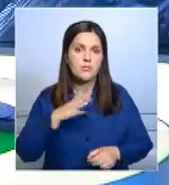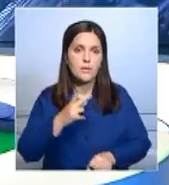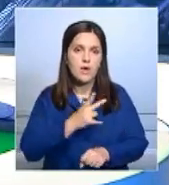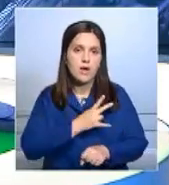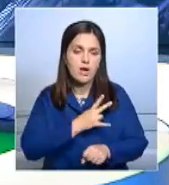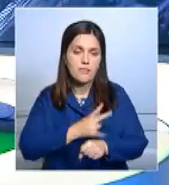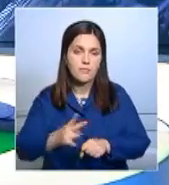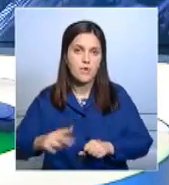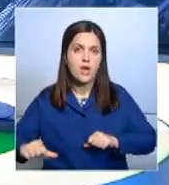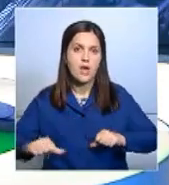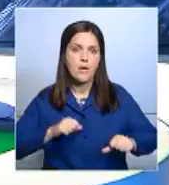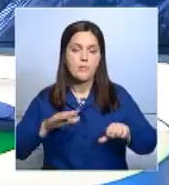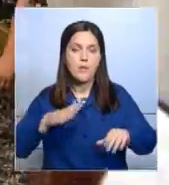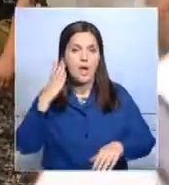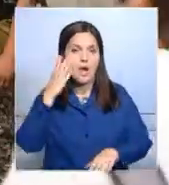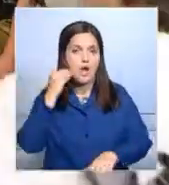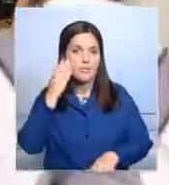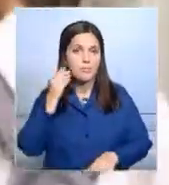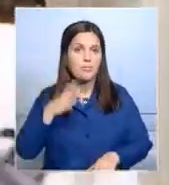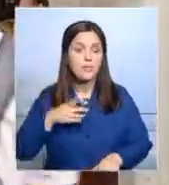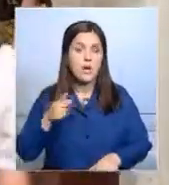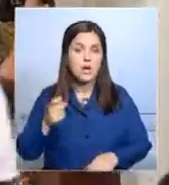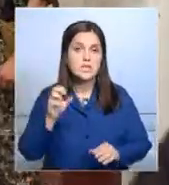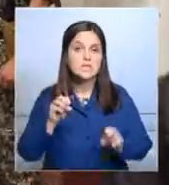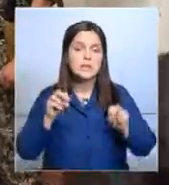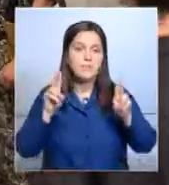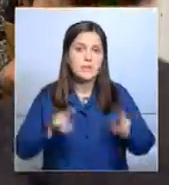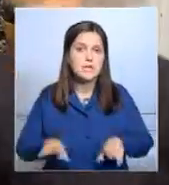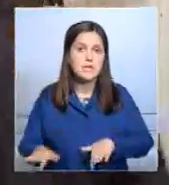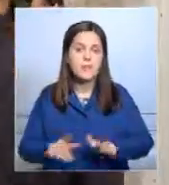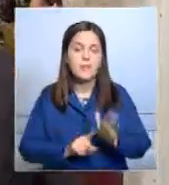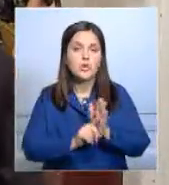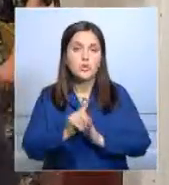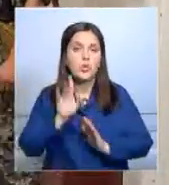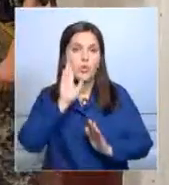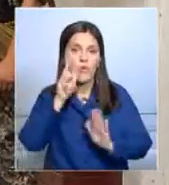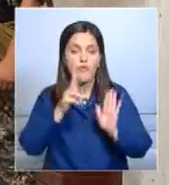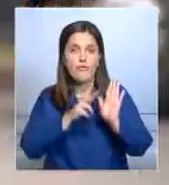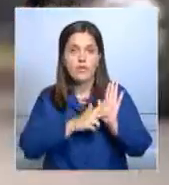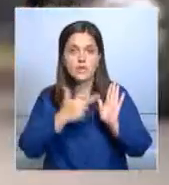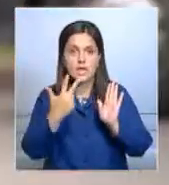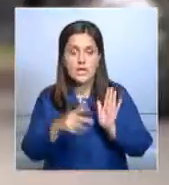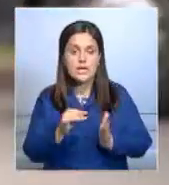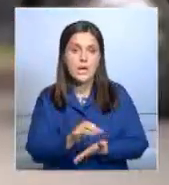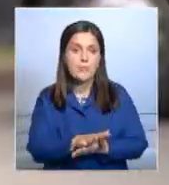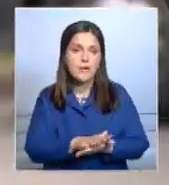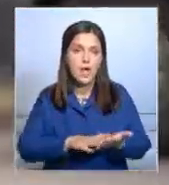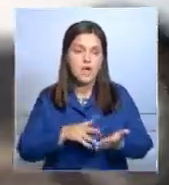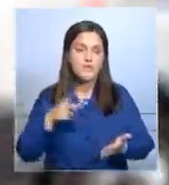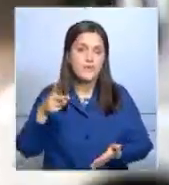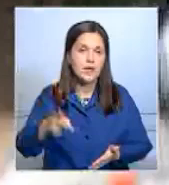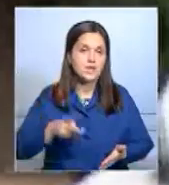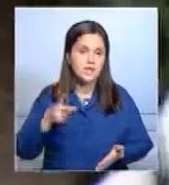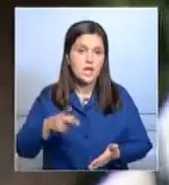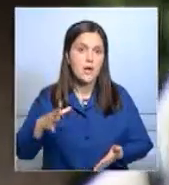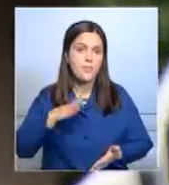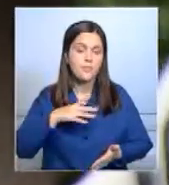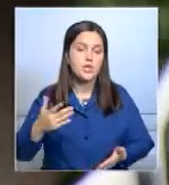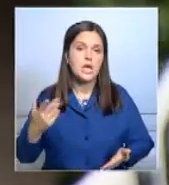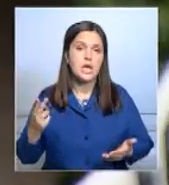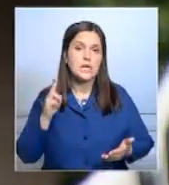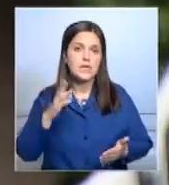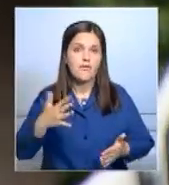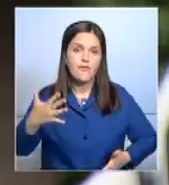в центре мегаполиса. Спецоперация началась в половине девятого утра и продолжалась 2,5 часа. В ее зоне оказались